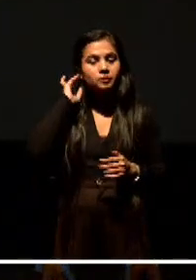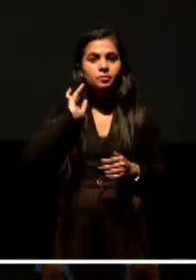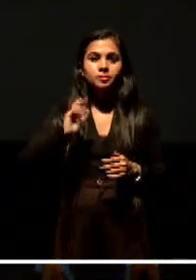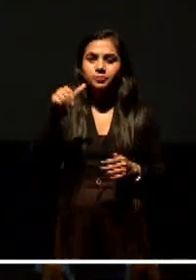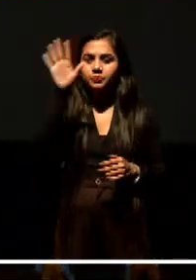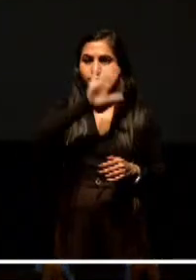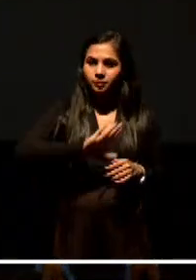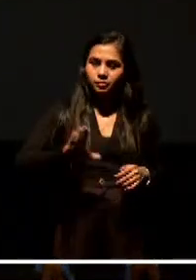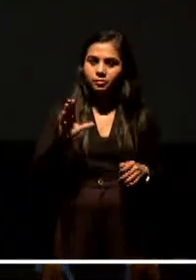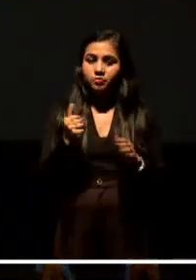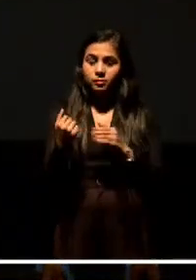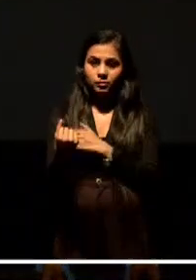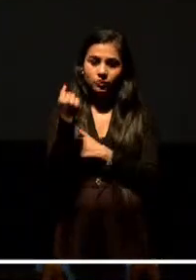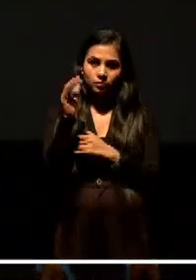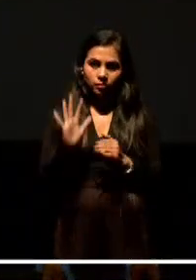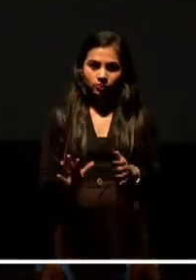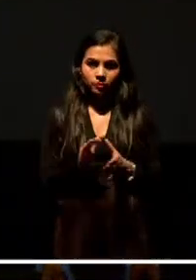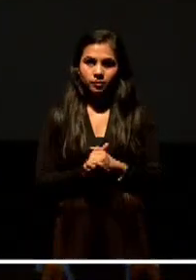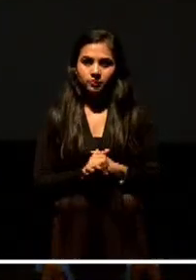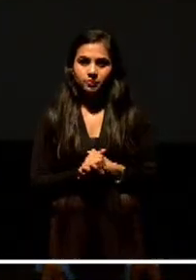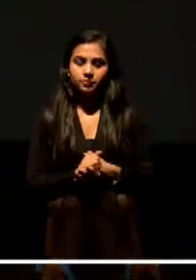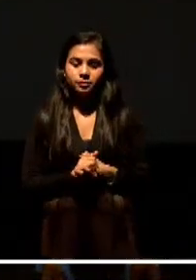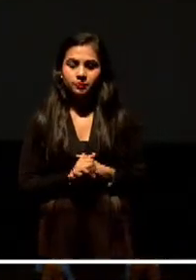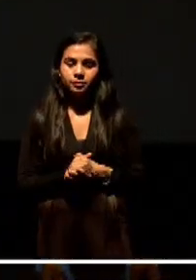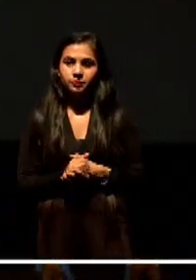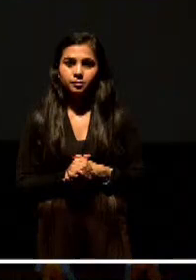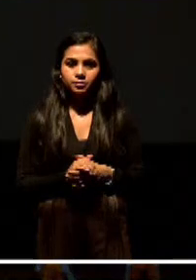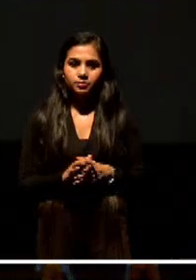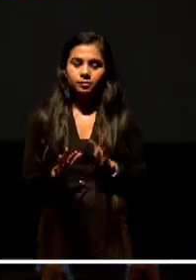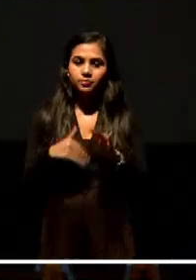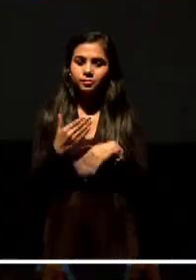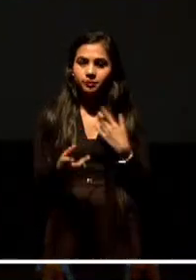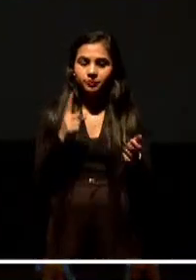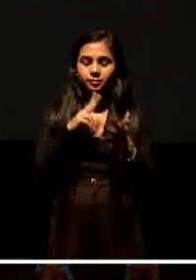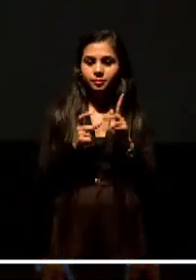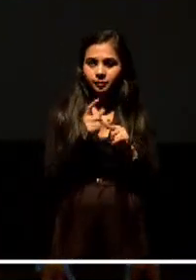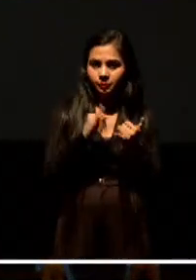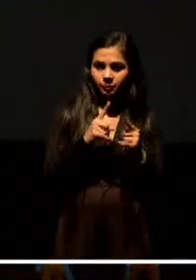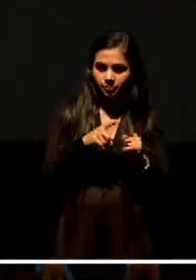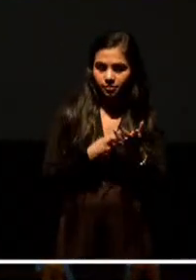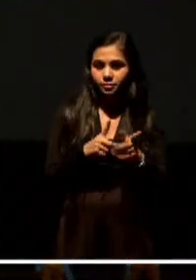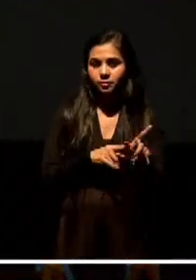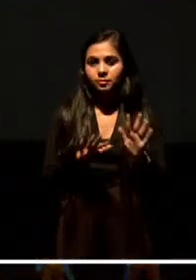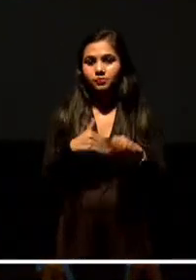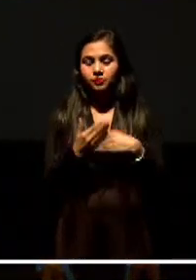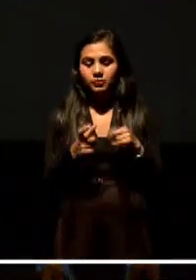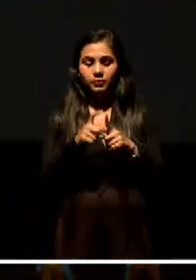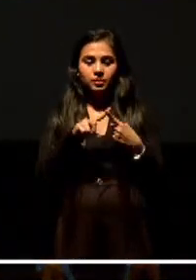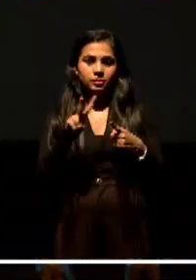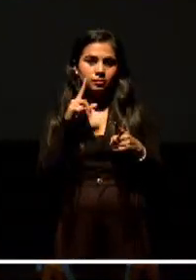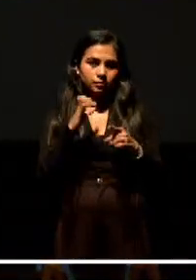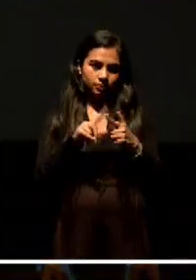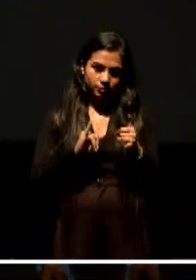और बहुत स्ट्रॉन्ग एक तरह से जा रहा है। जैसे लॉट ऑफ मनी इन द सीएसआर, तो हमारे प्रोडक्ट, हमारी डिवाइसेस, हमारी